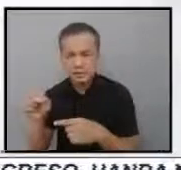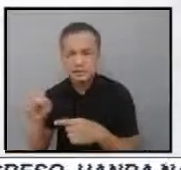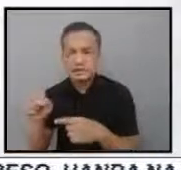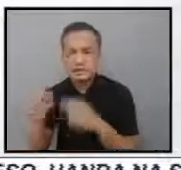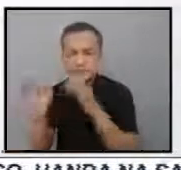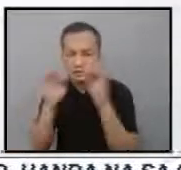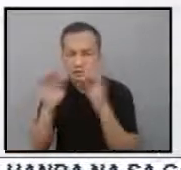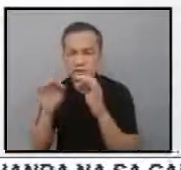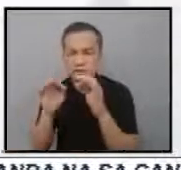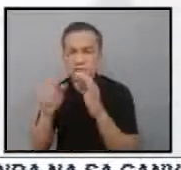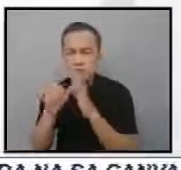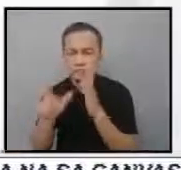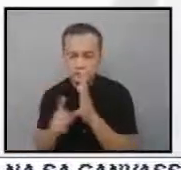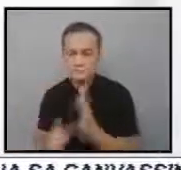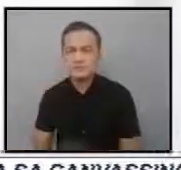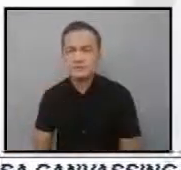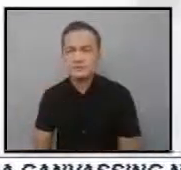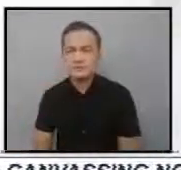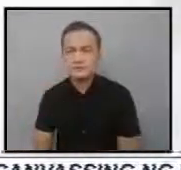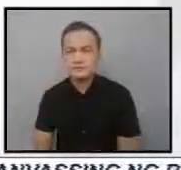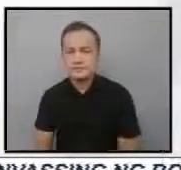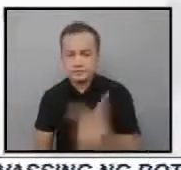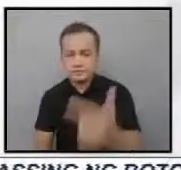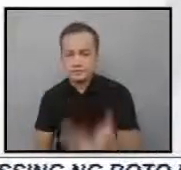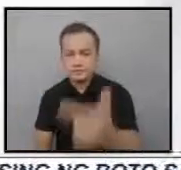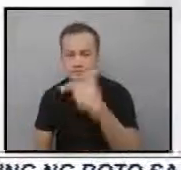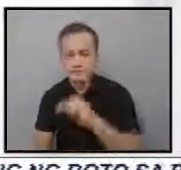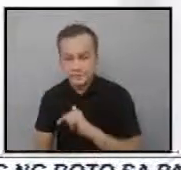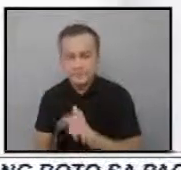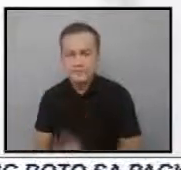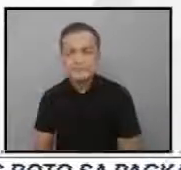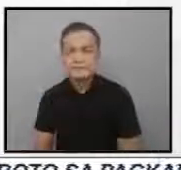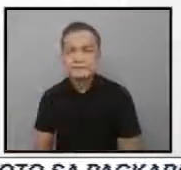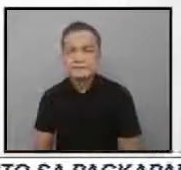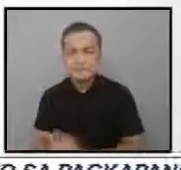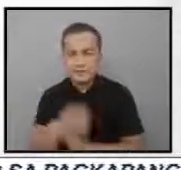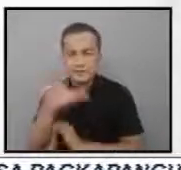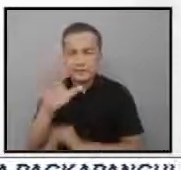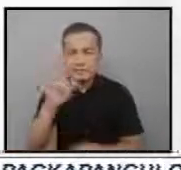2002. Noel Talakay para sa Morning Show ng Bayan, Rise and Shine, Pilipinas.